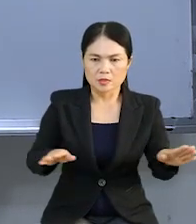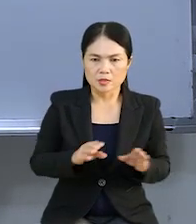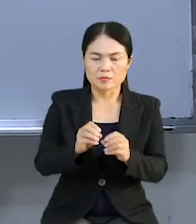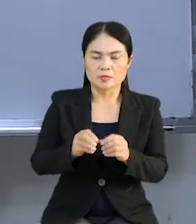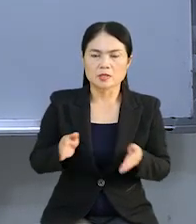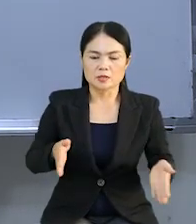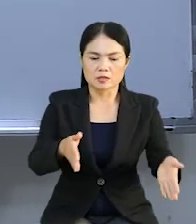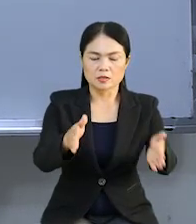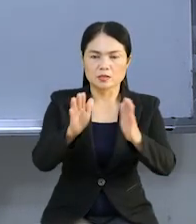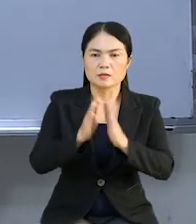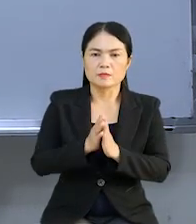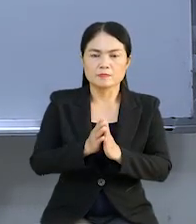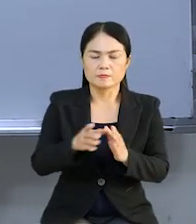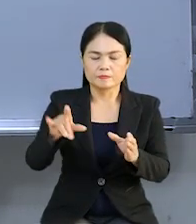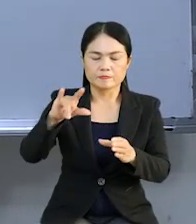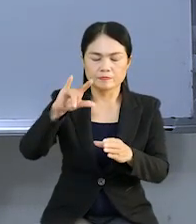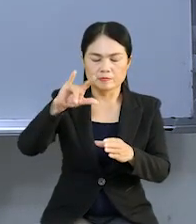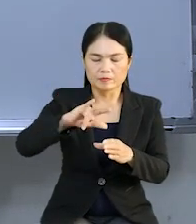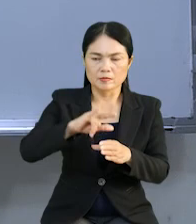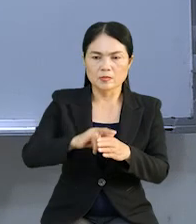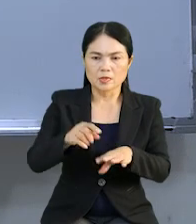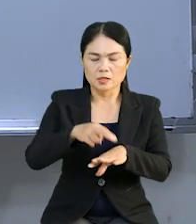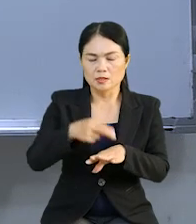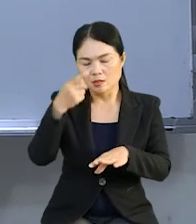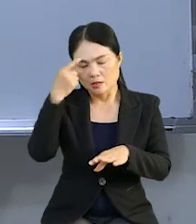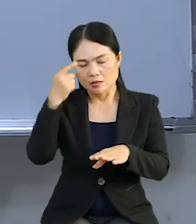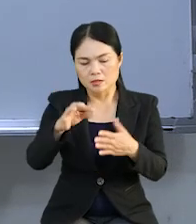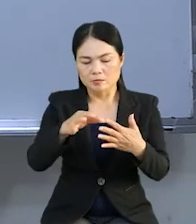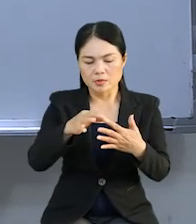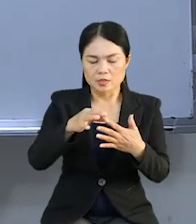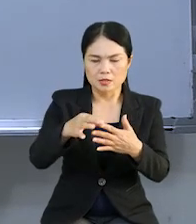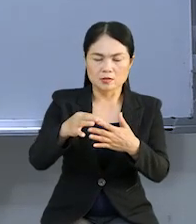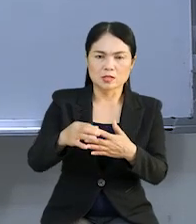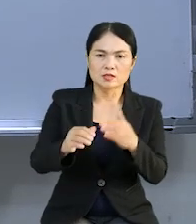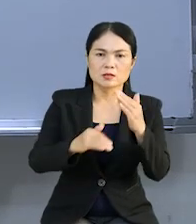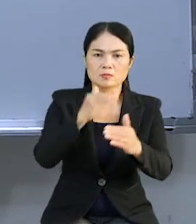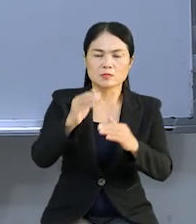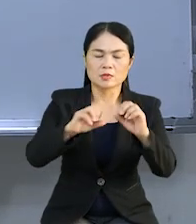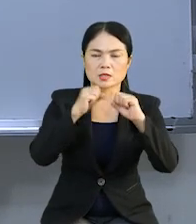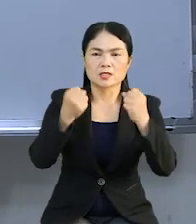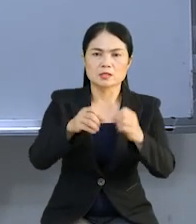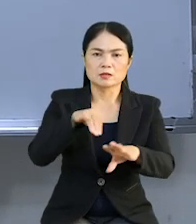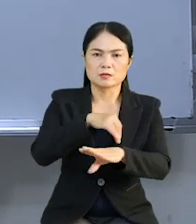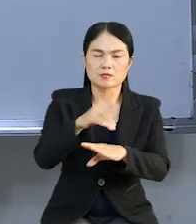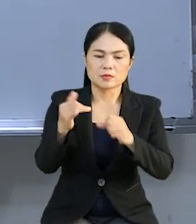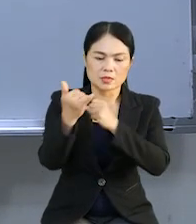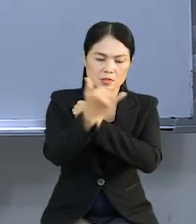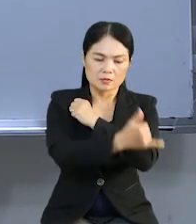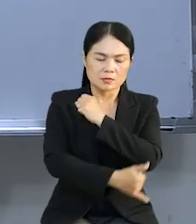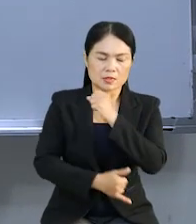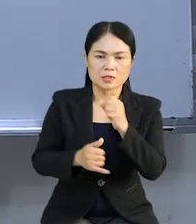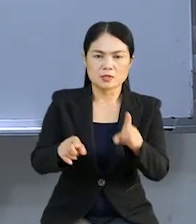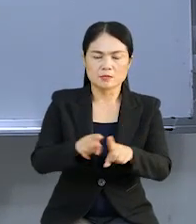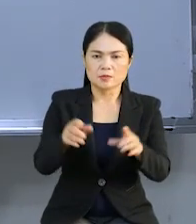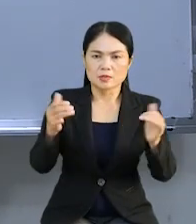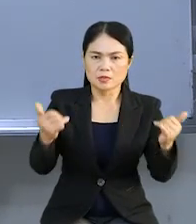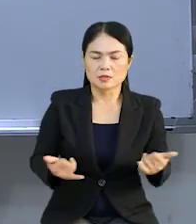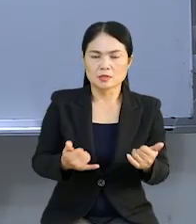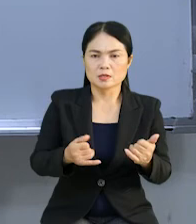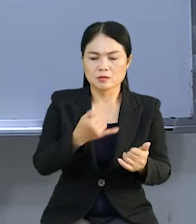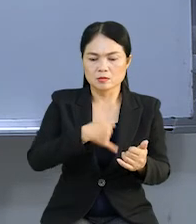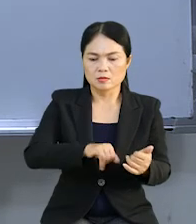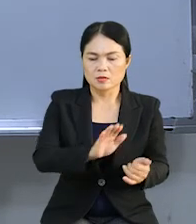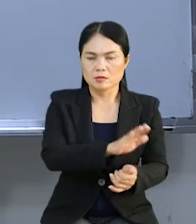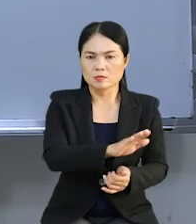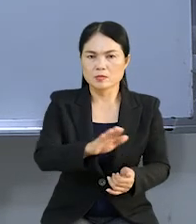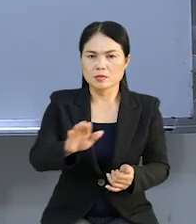อลเปรียงกาชายหรือมีขมายมีประยายขนองกาอภิวัตสังกุมเศรษฐกิจประเทศโดยฉะนั้นโกนขมาย